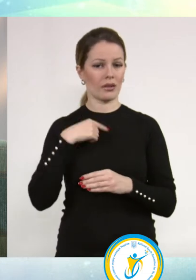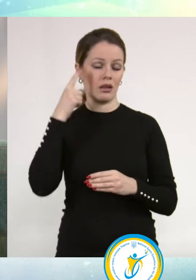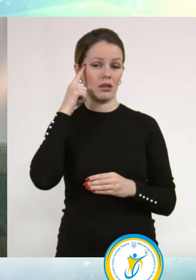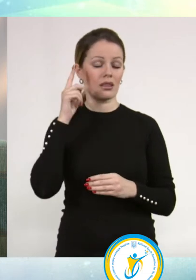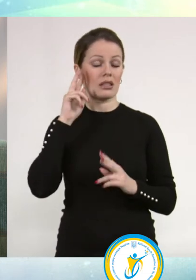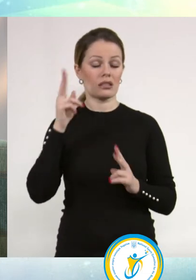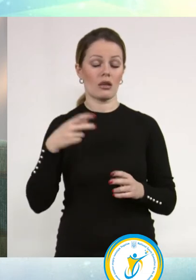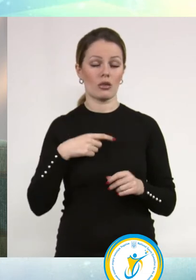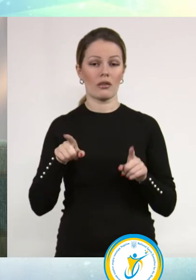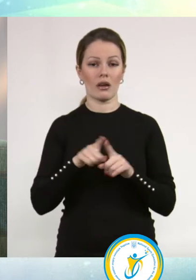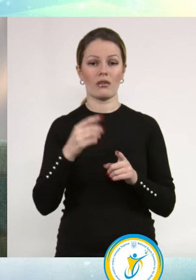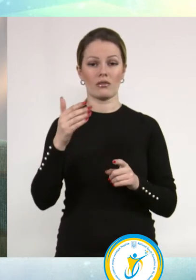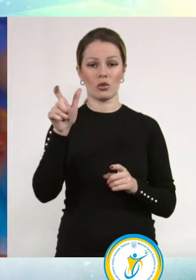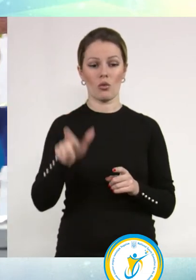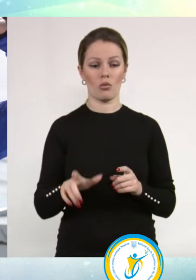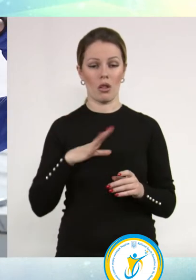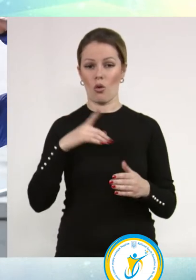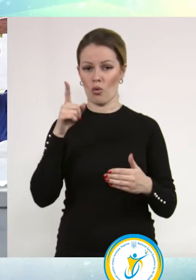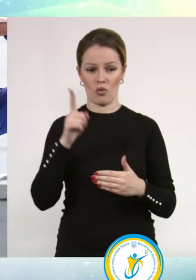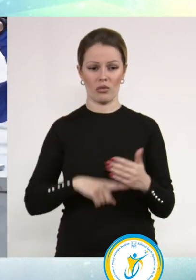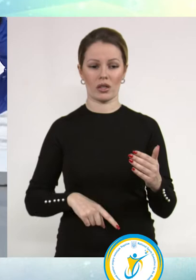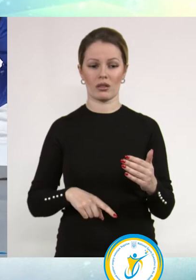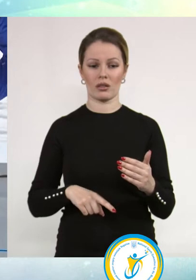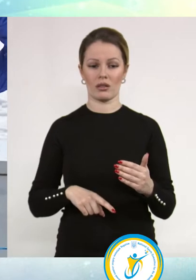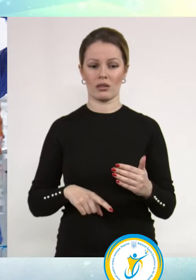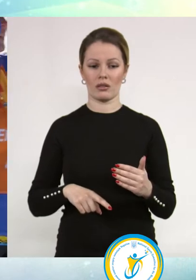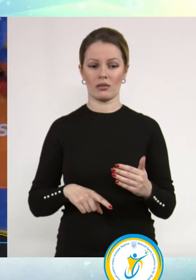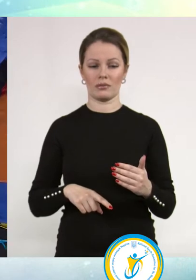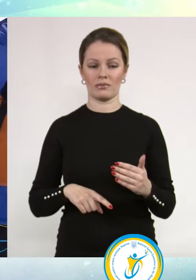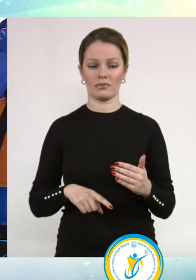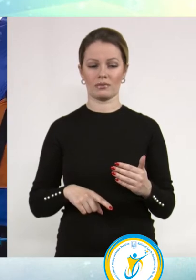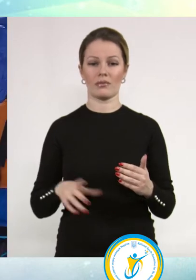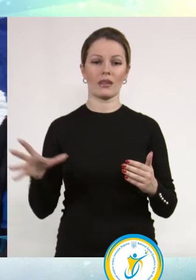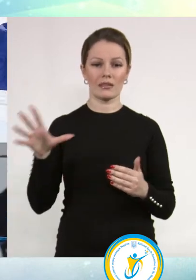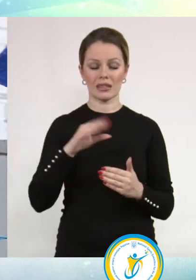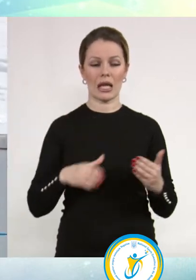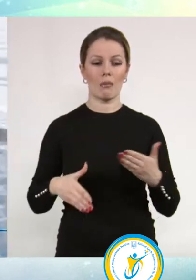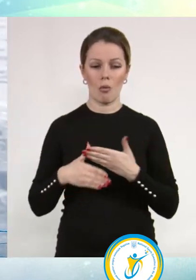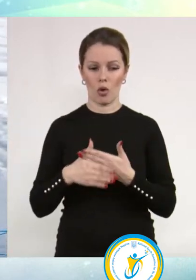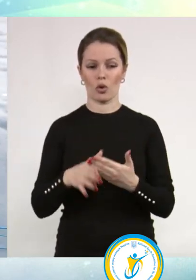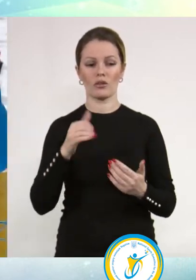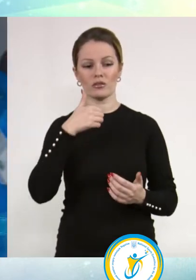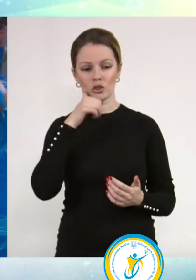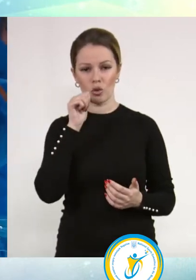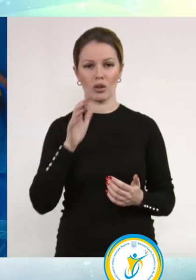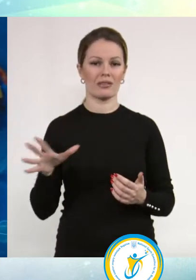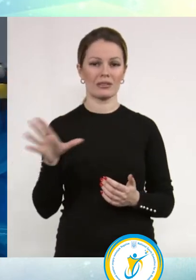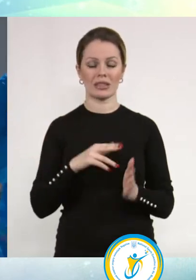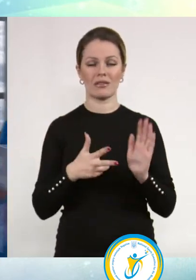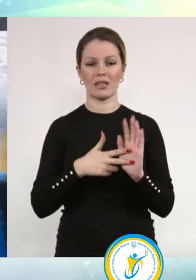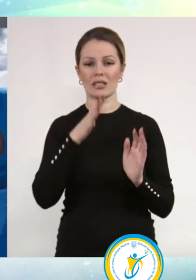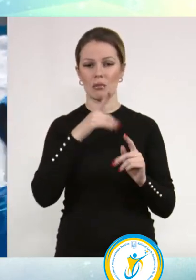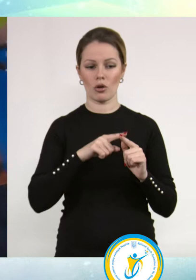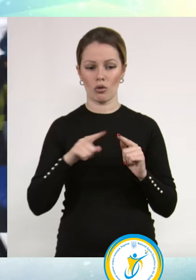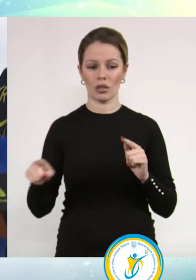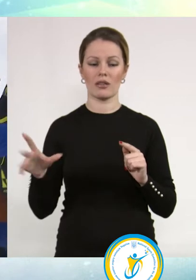знаю, я в ньому так сьогодні була уверена і, напевно, все помогло і вчора, і всі 8 років, і